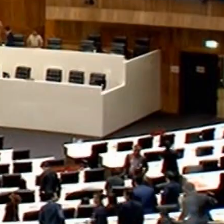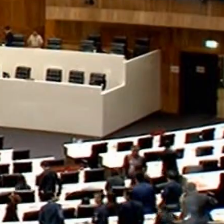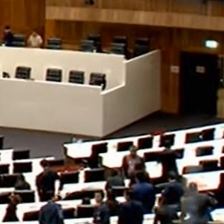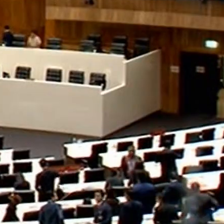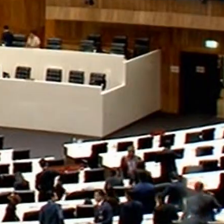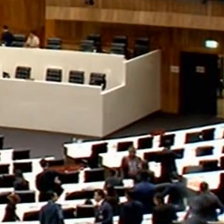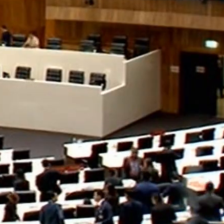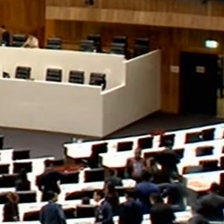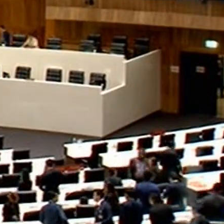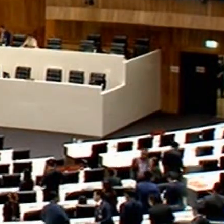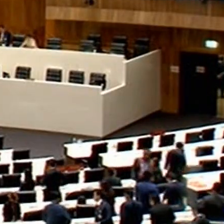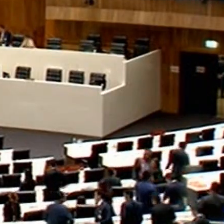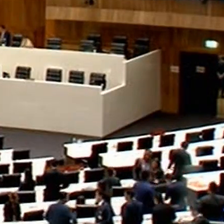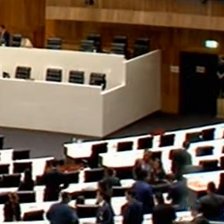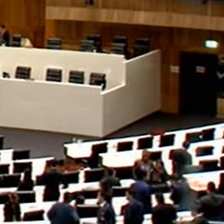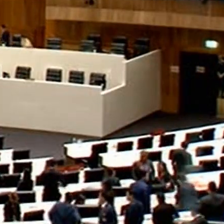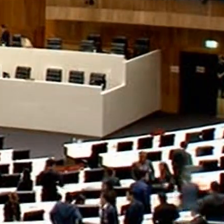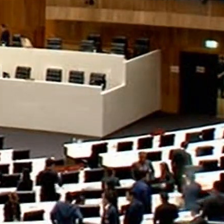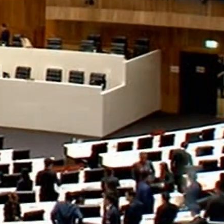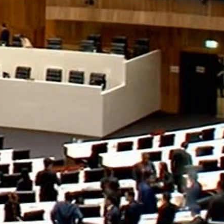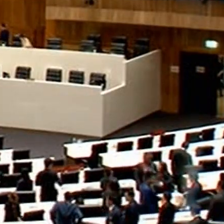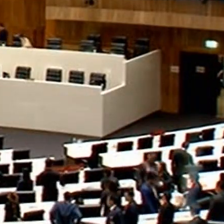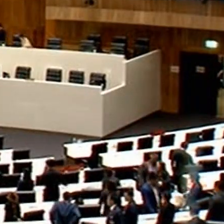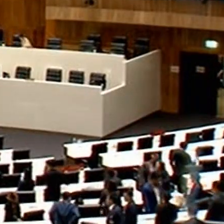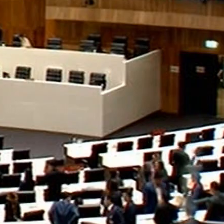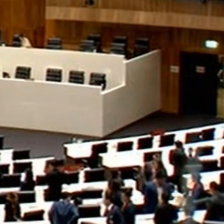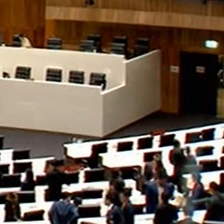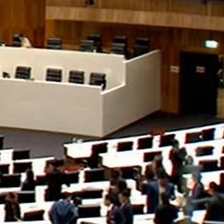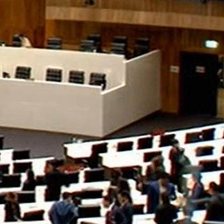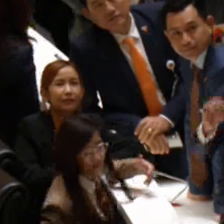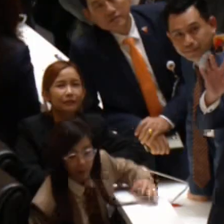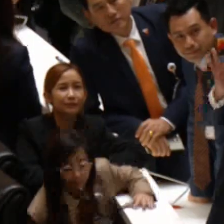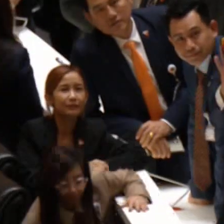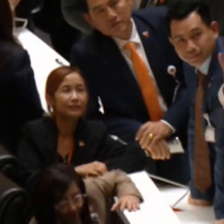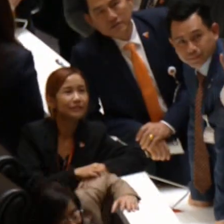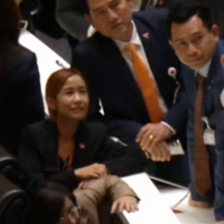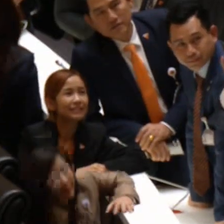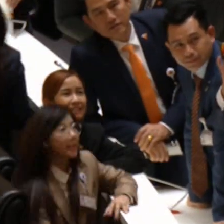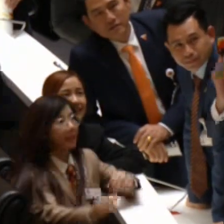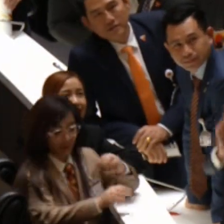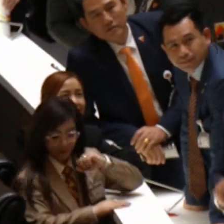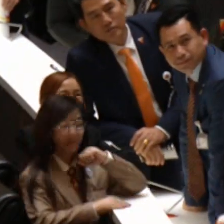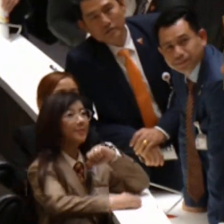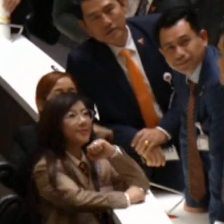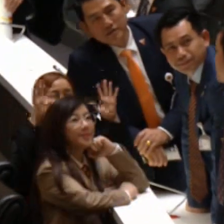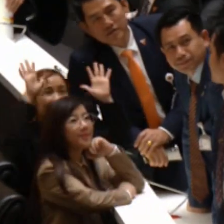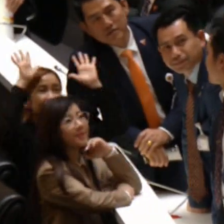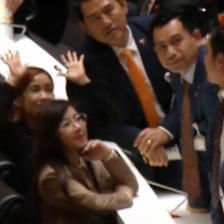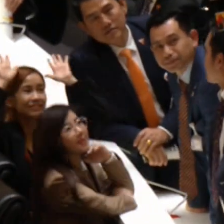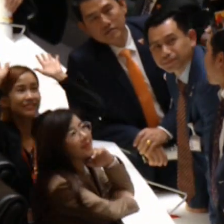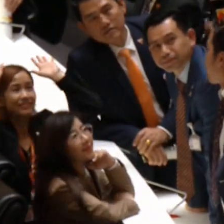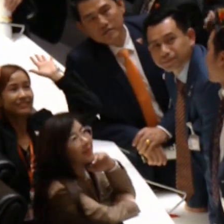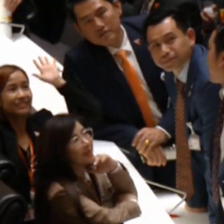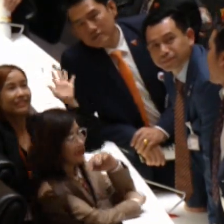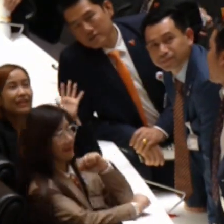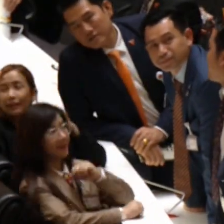พรบงบประมาณต่อในวันนี้นะครับเวลา 99:00นพร้อมขอให้สมาชิกเตรียมตัวหากใครจะอภิปรายครับอ่ะตามกันต่อ